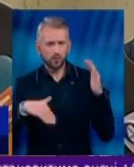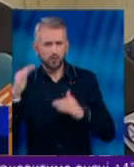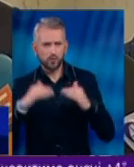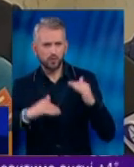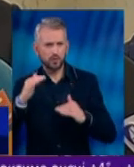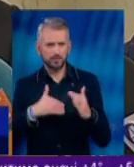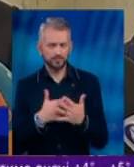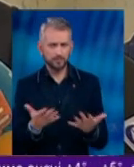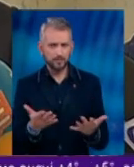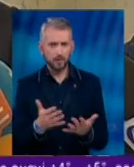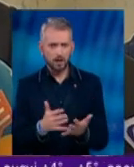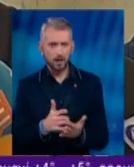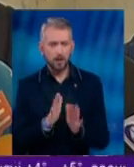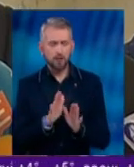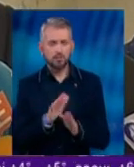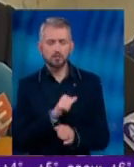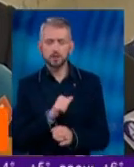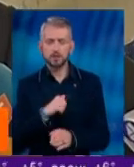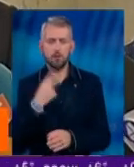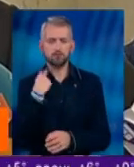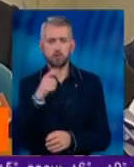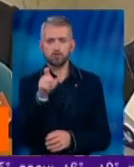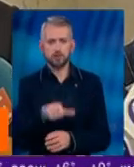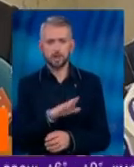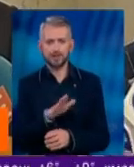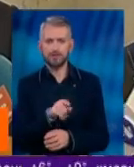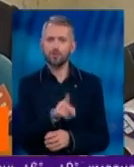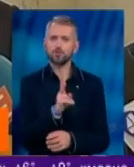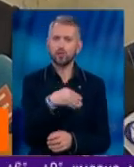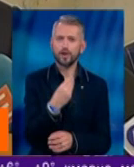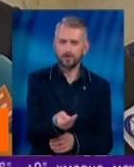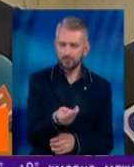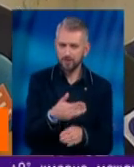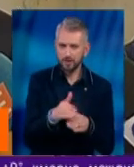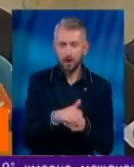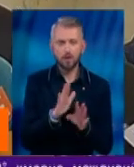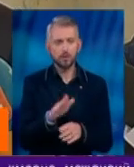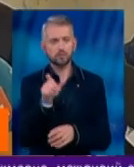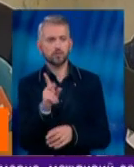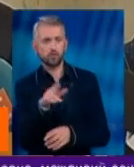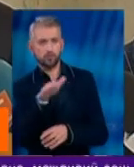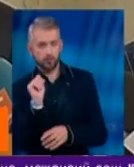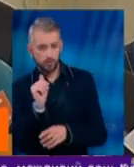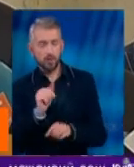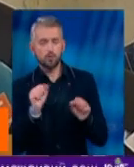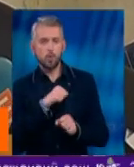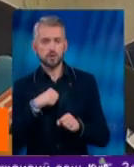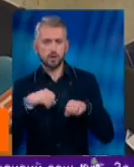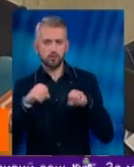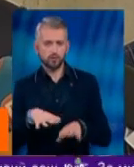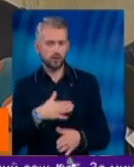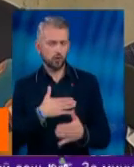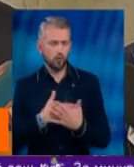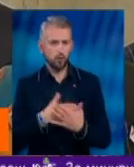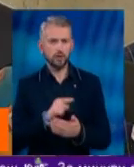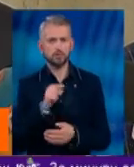сувів таких, вона тільки сам боржник, не кредитор, а тільки виключно боржник може сам прийняти рішення добровільно,